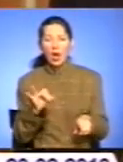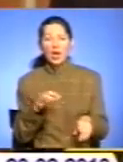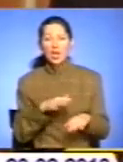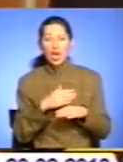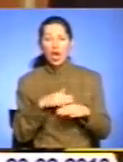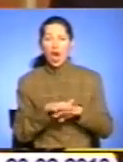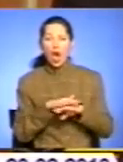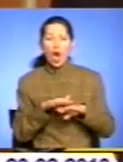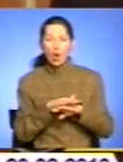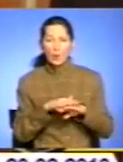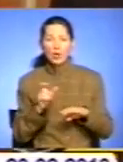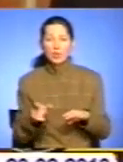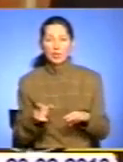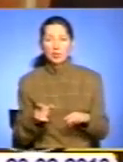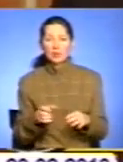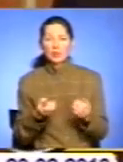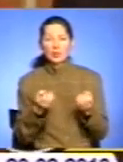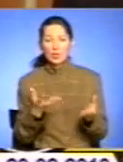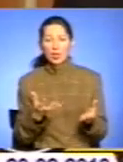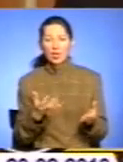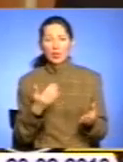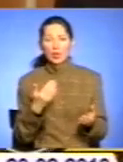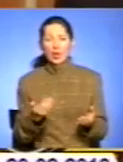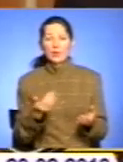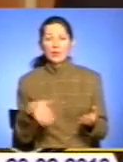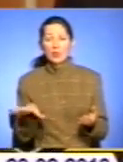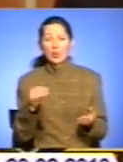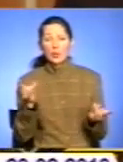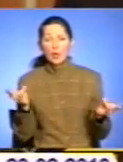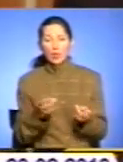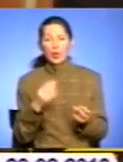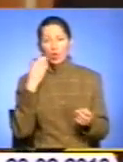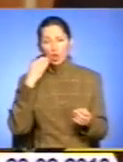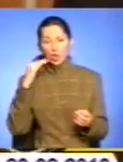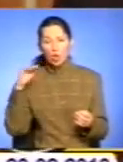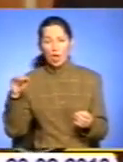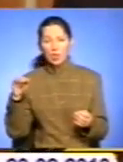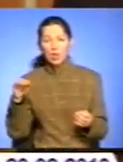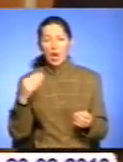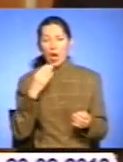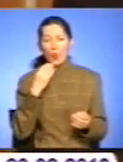Ну, звичайно, що вони потребують вдосконалення, покращення, але